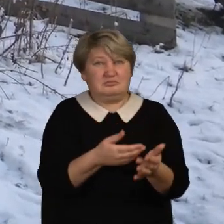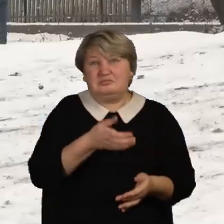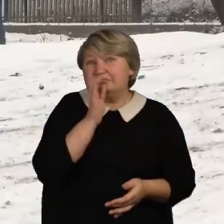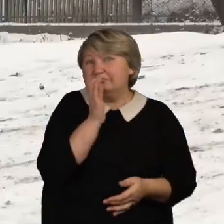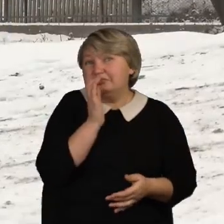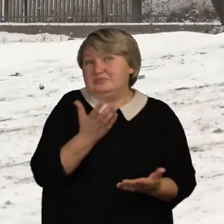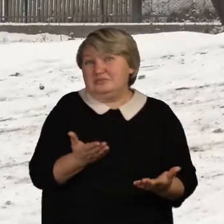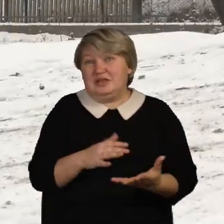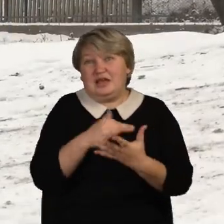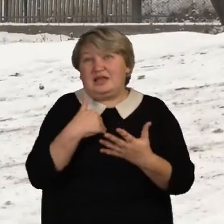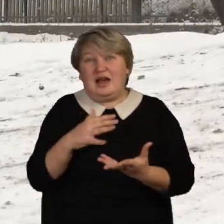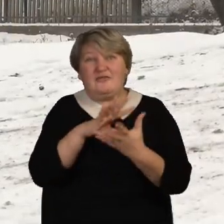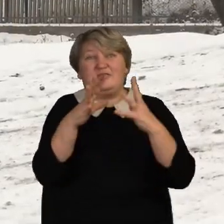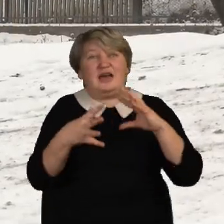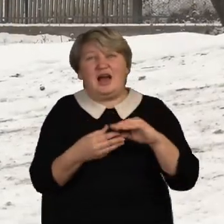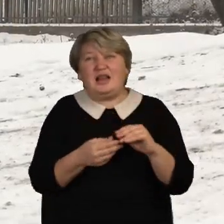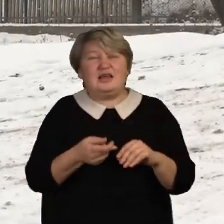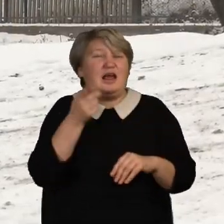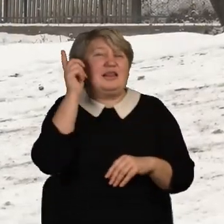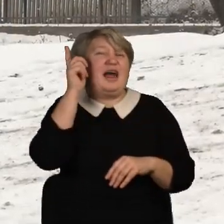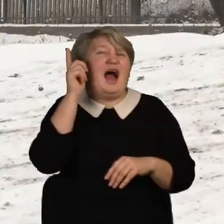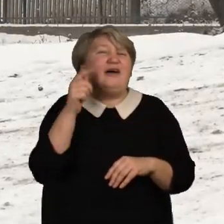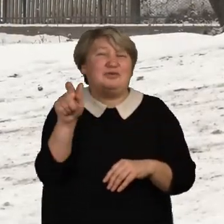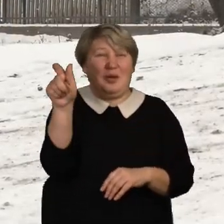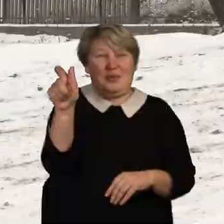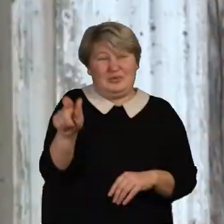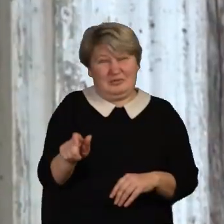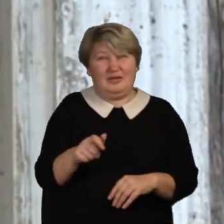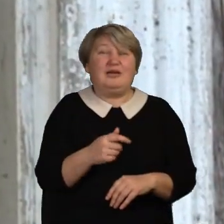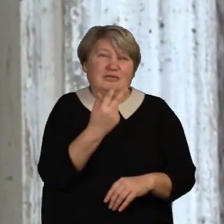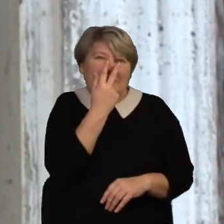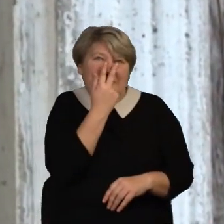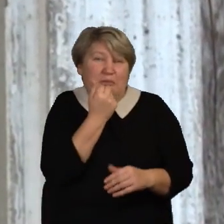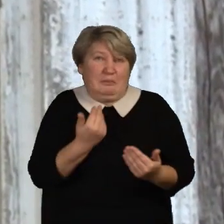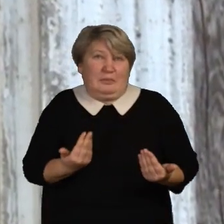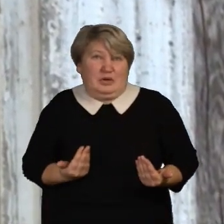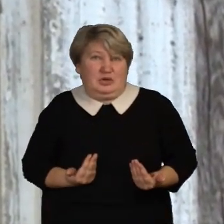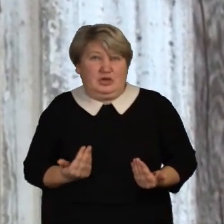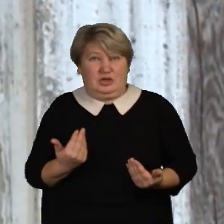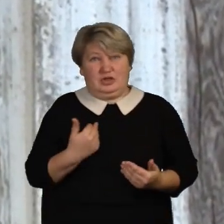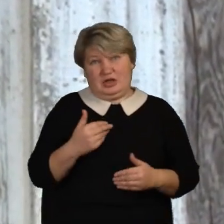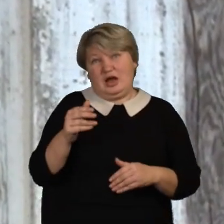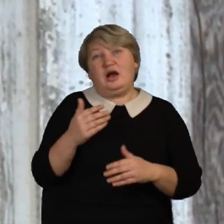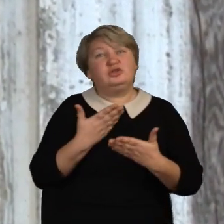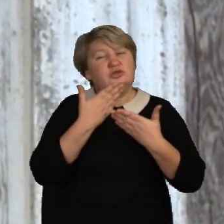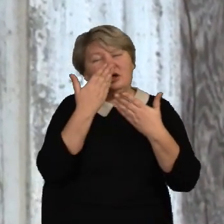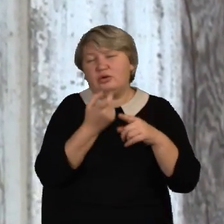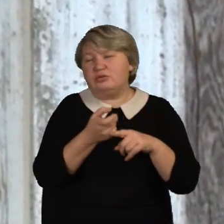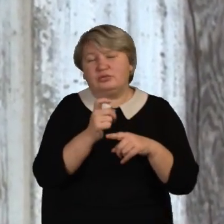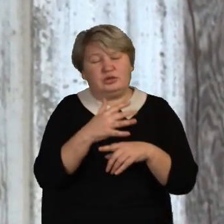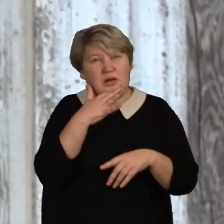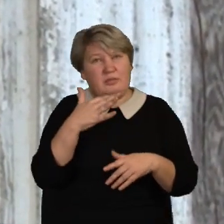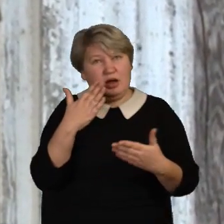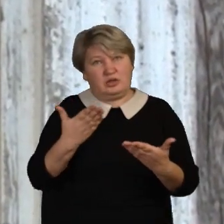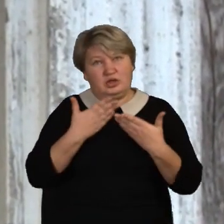ви знаєте, що я такий давній чоловік, який прижив. Я читаю, ще й багато читаю. Я ще й